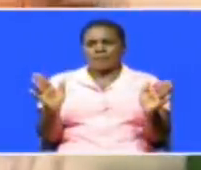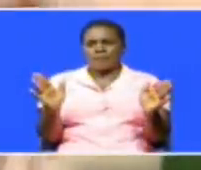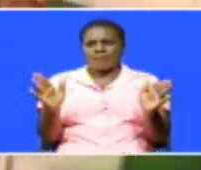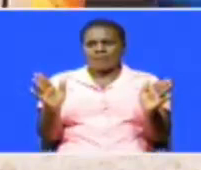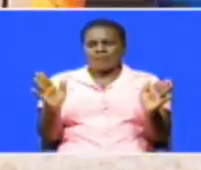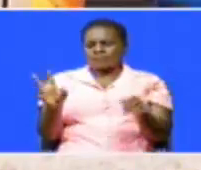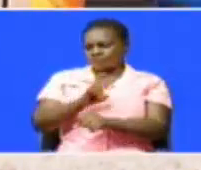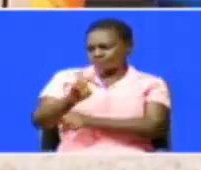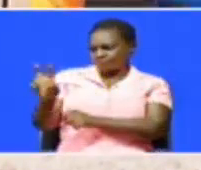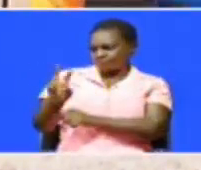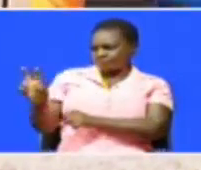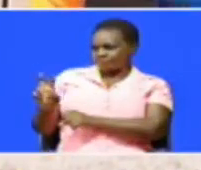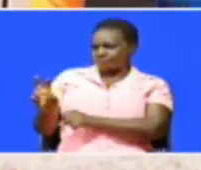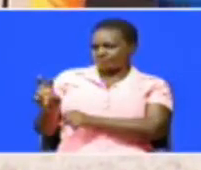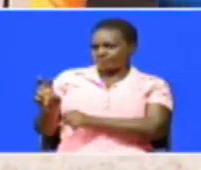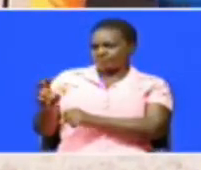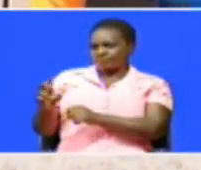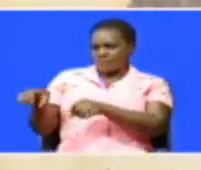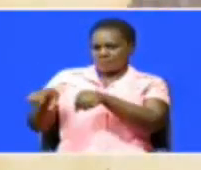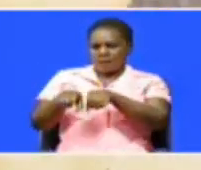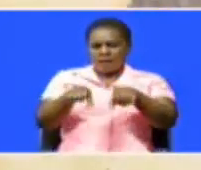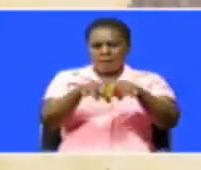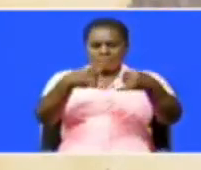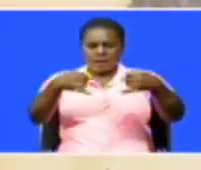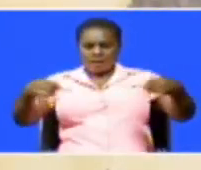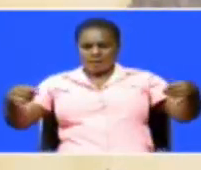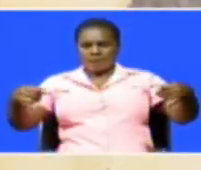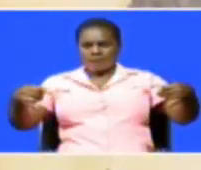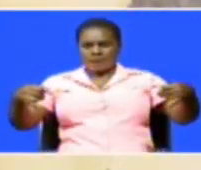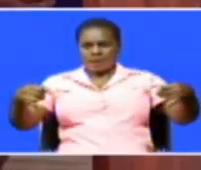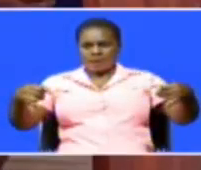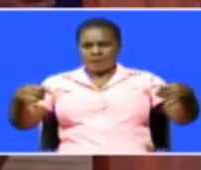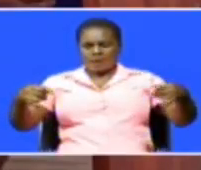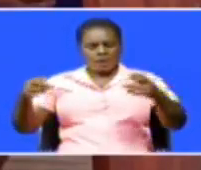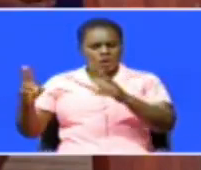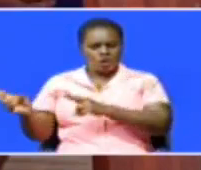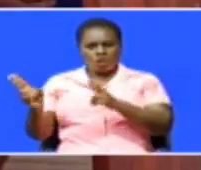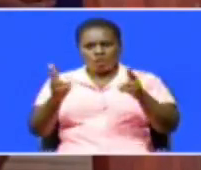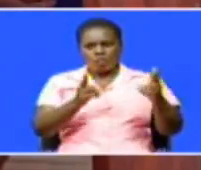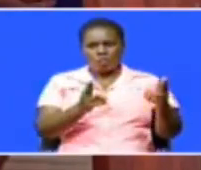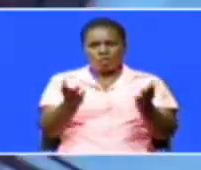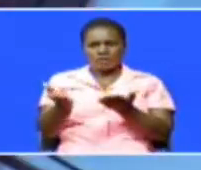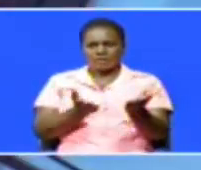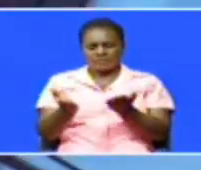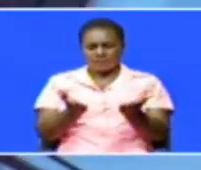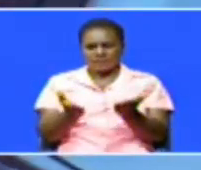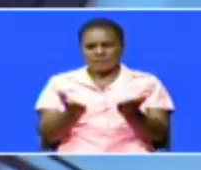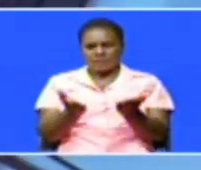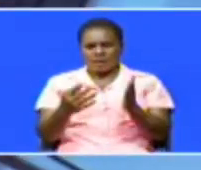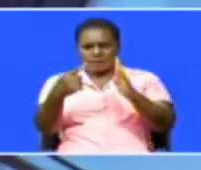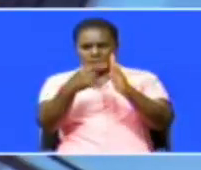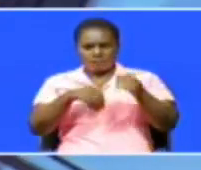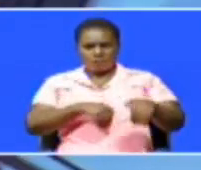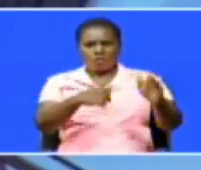Pita zetu zikituelekeza katika eneo la pipeline jijini Nairobi, hapa shughuli zinaendelea kwa mtiririko mahsusi